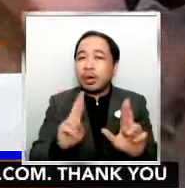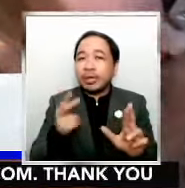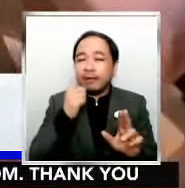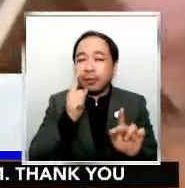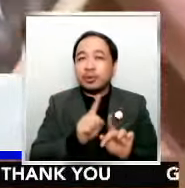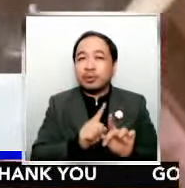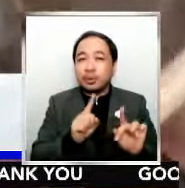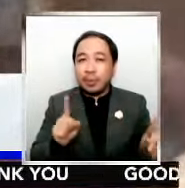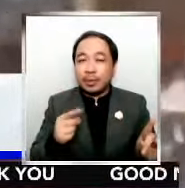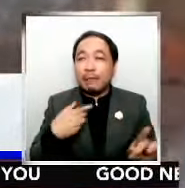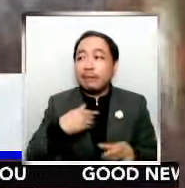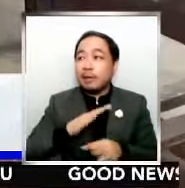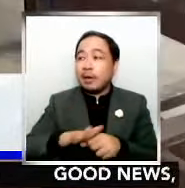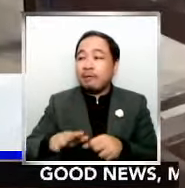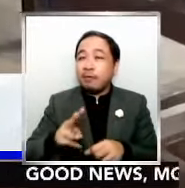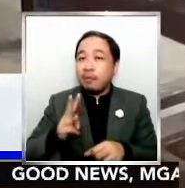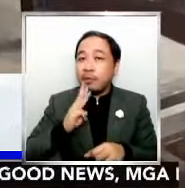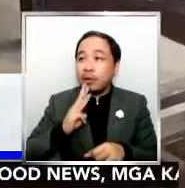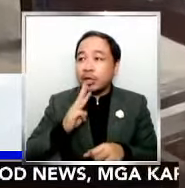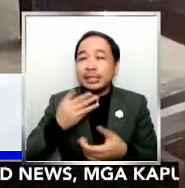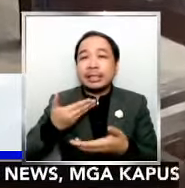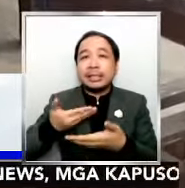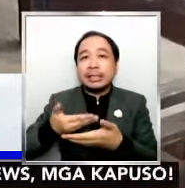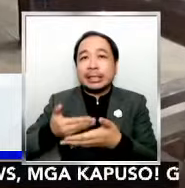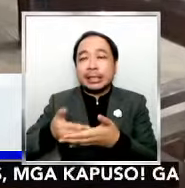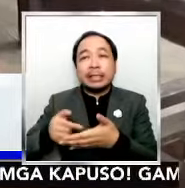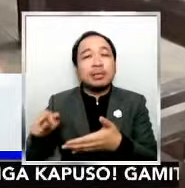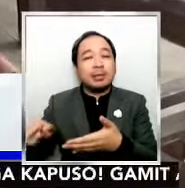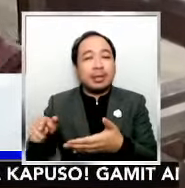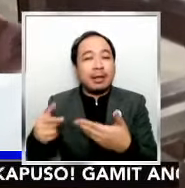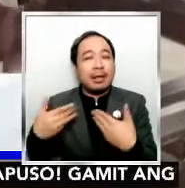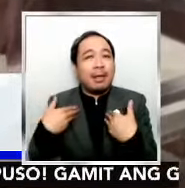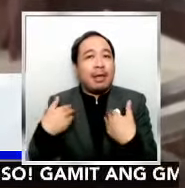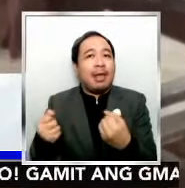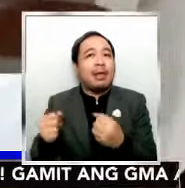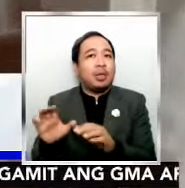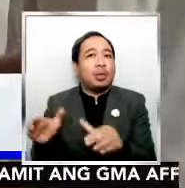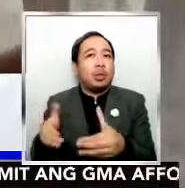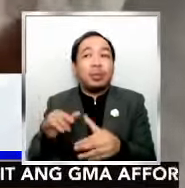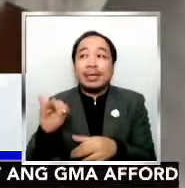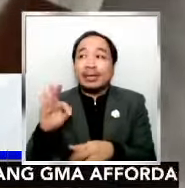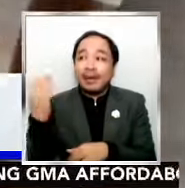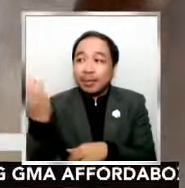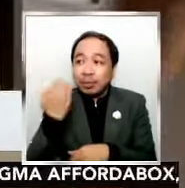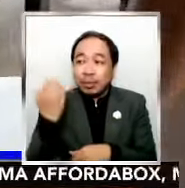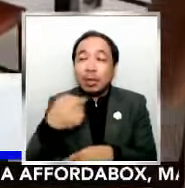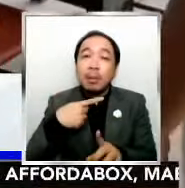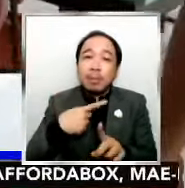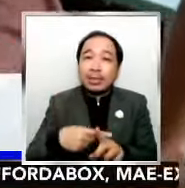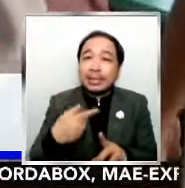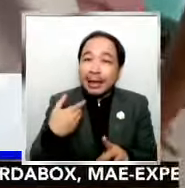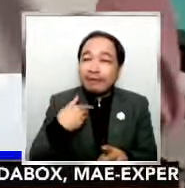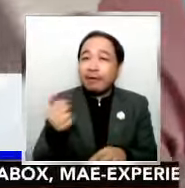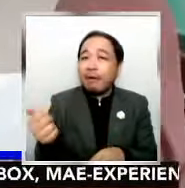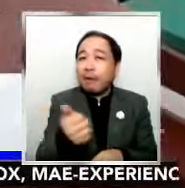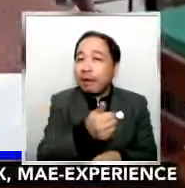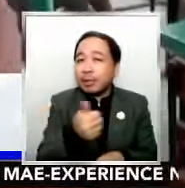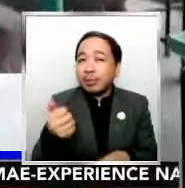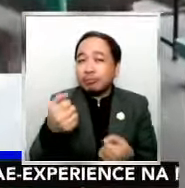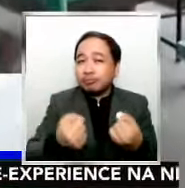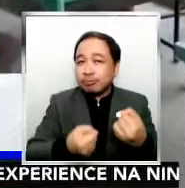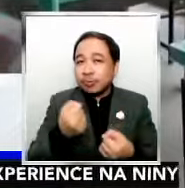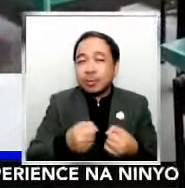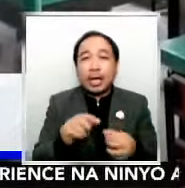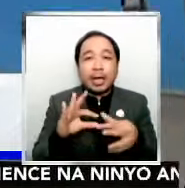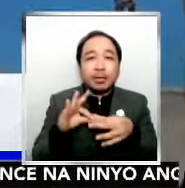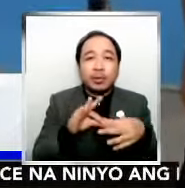ng tubig, malapit sa health unit sakaling may emergency, at may sapat na transportasyon. Ang Coordinating Council of Private Educational